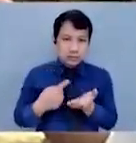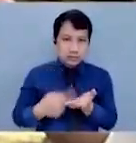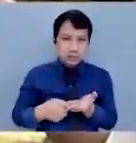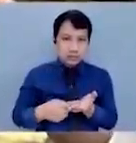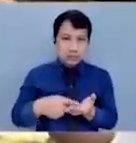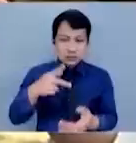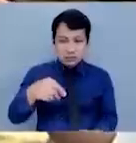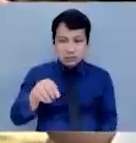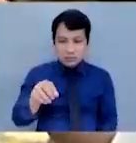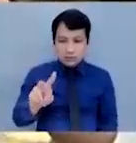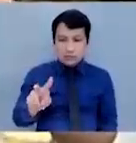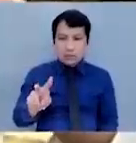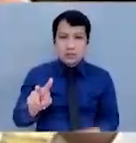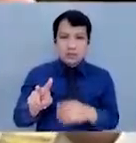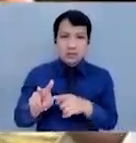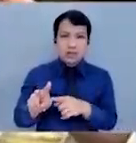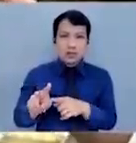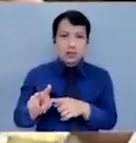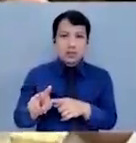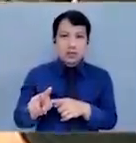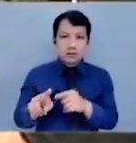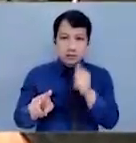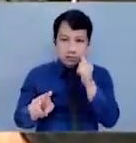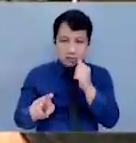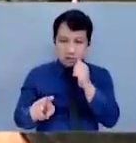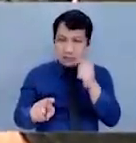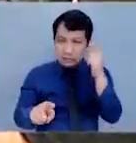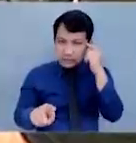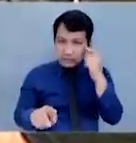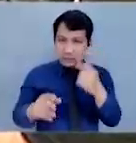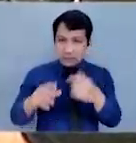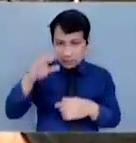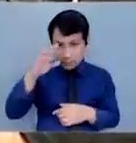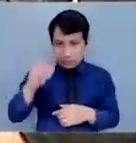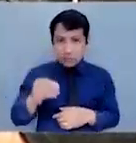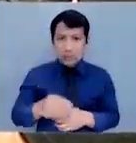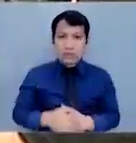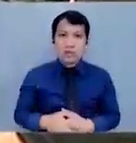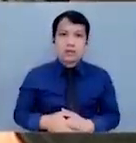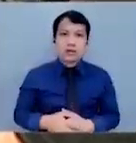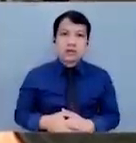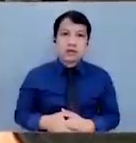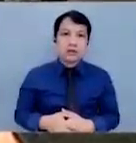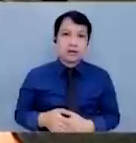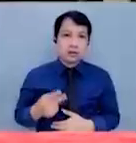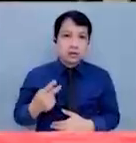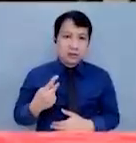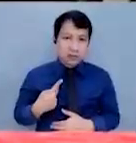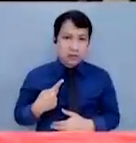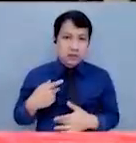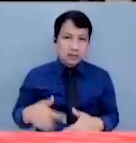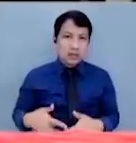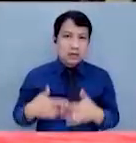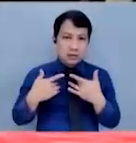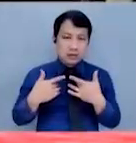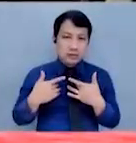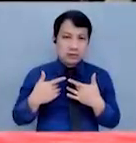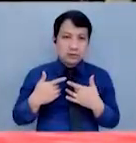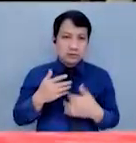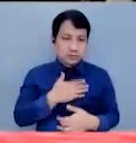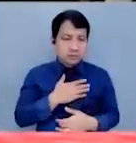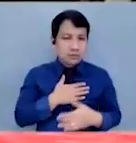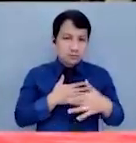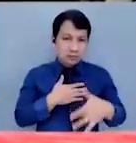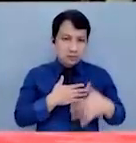of how a woman thinks and how a man thinks. Yeah. Siyempre, meron din siyang buhay, meron din akong buhay. So sa film na